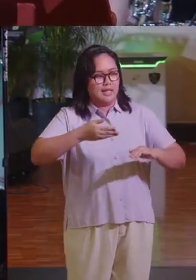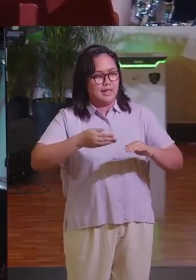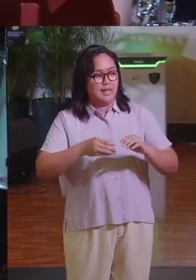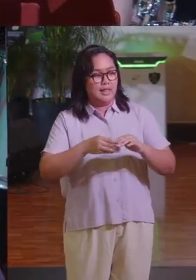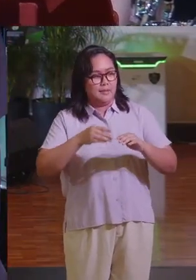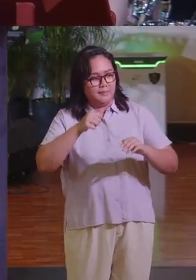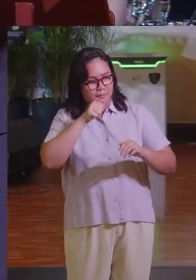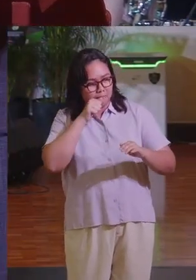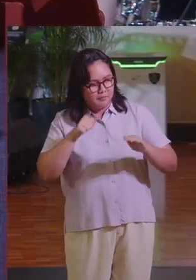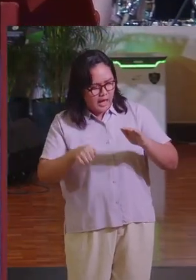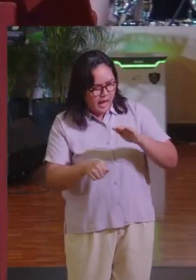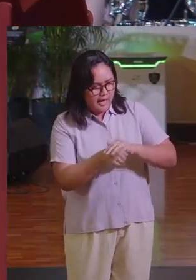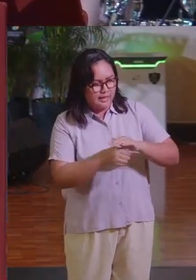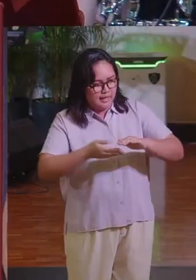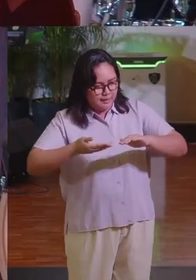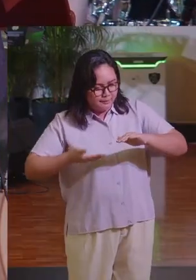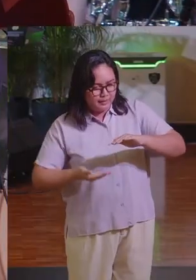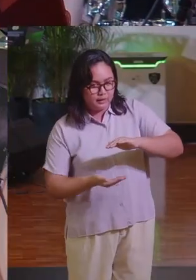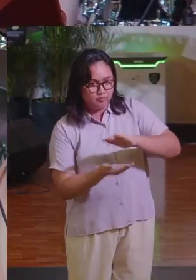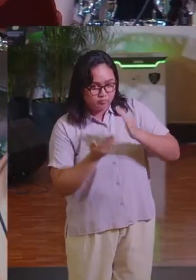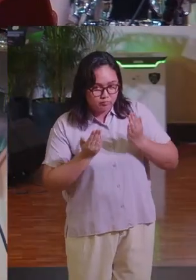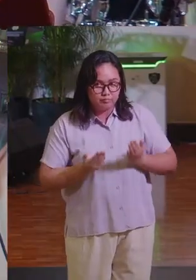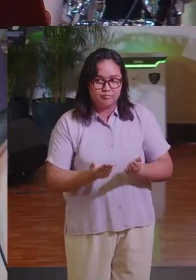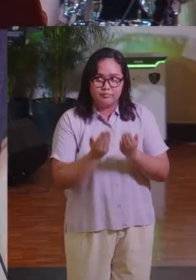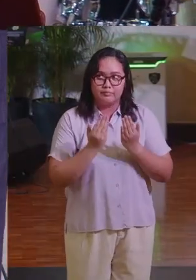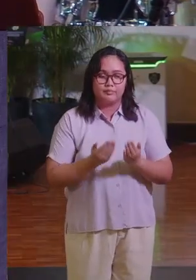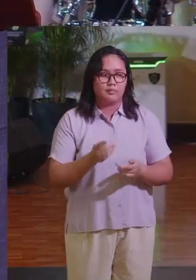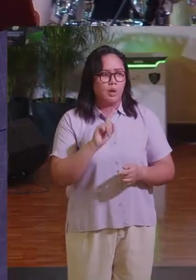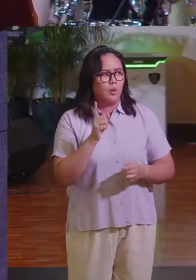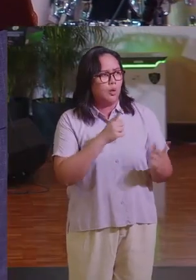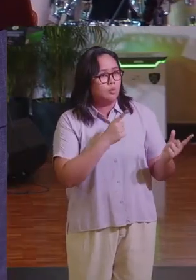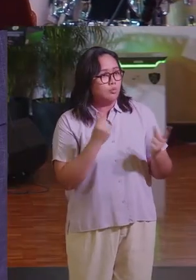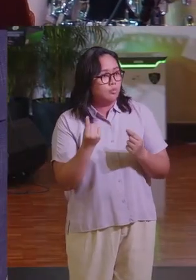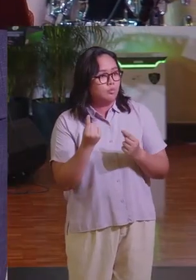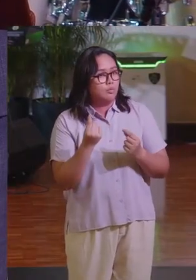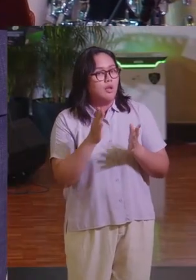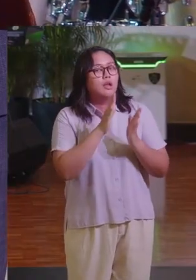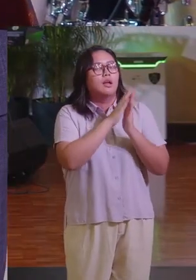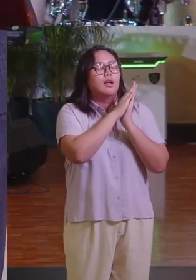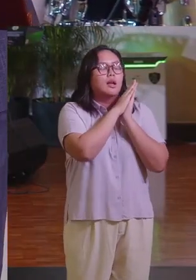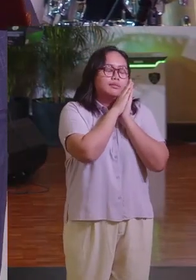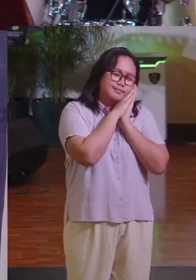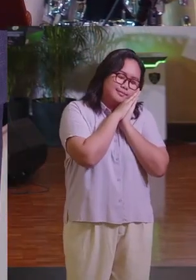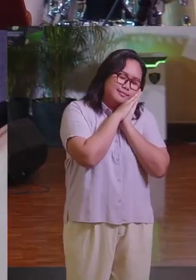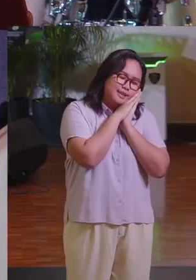deck ng barko. Ano pong ginagawa niya doon?